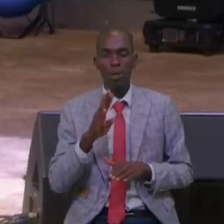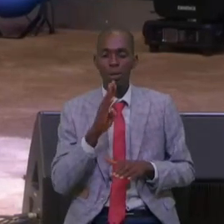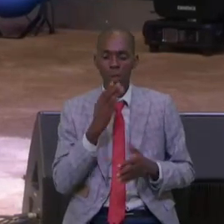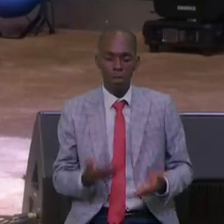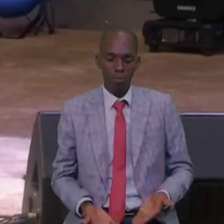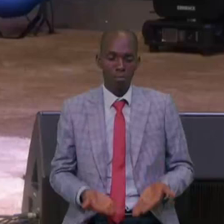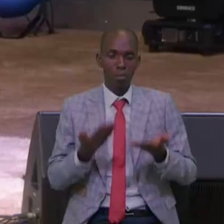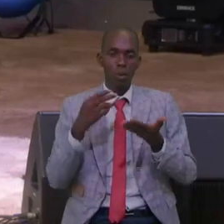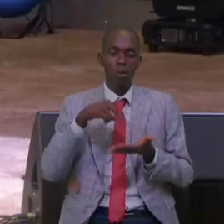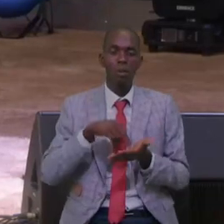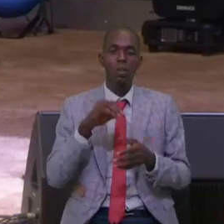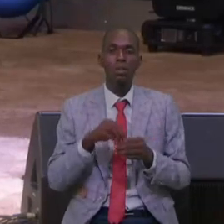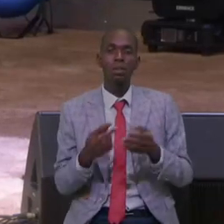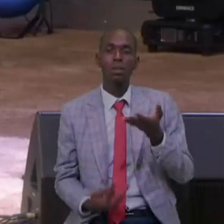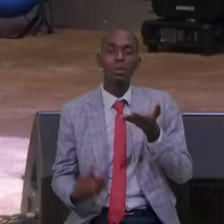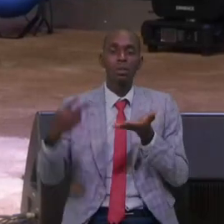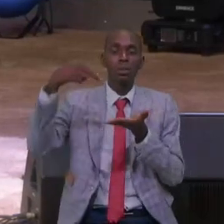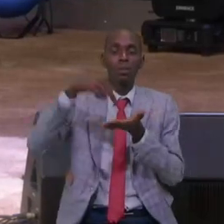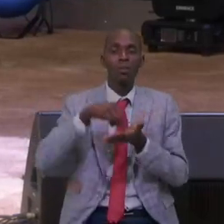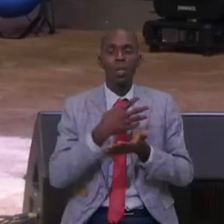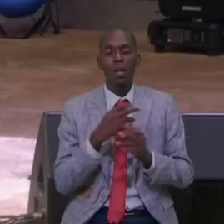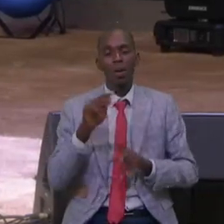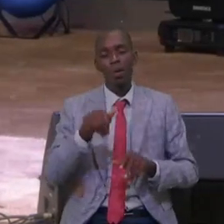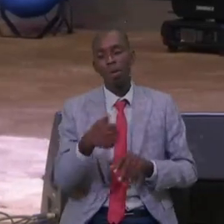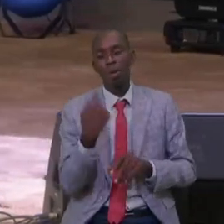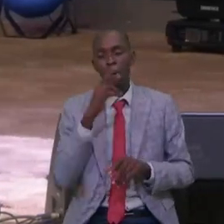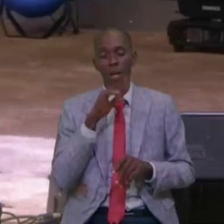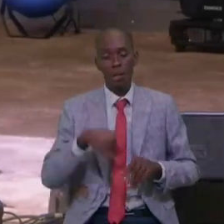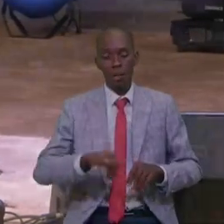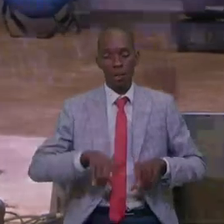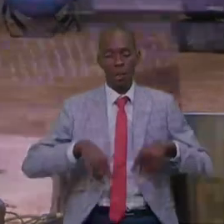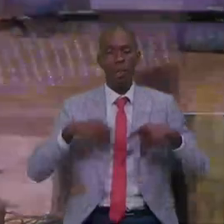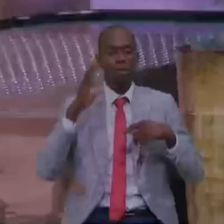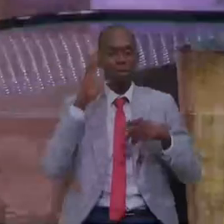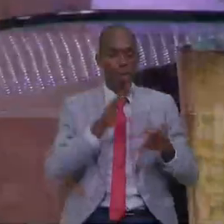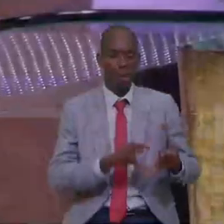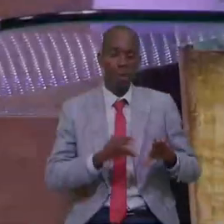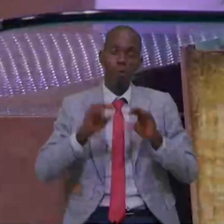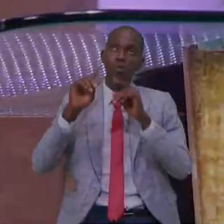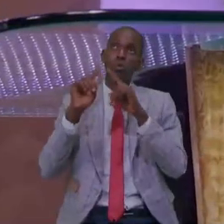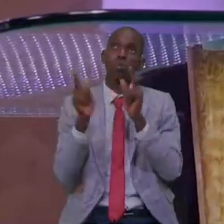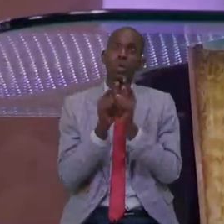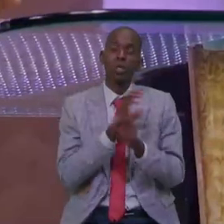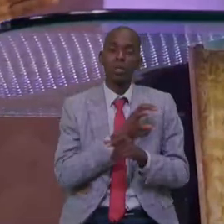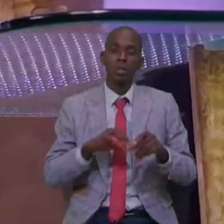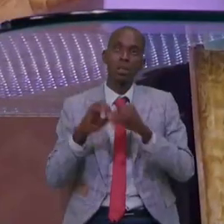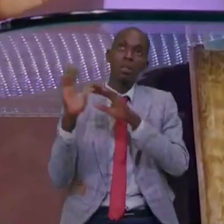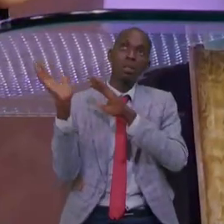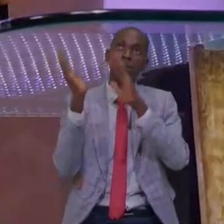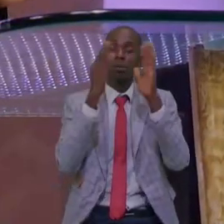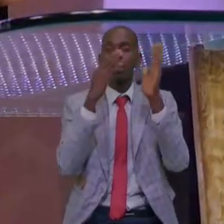vivants seront enlevés pour rencontrer le Seigneur dans les airs. C'est l'enlèvement. Après cela, il y aura cette